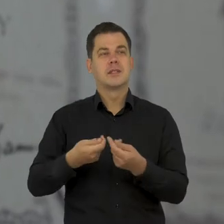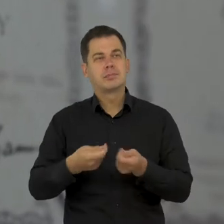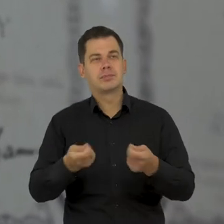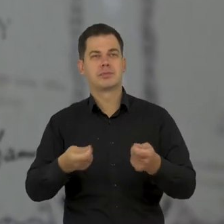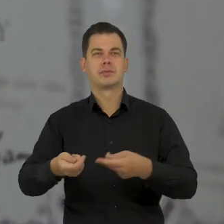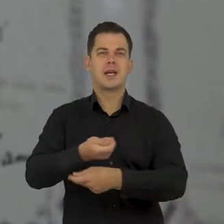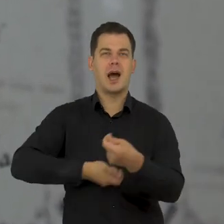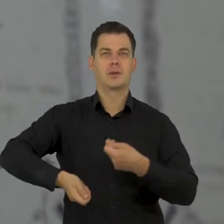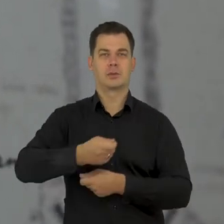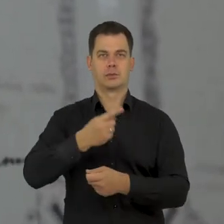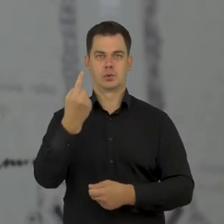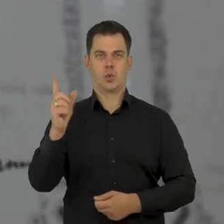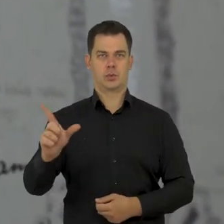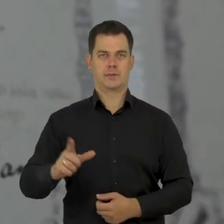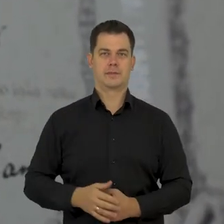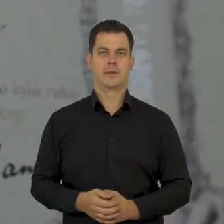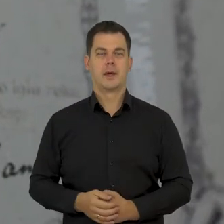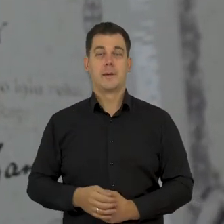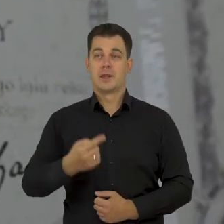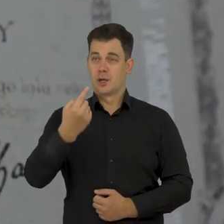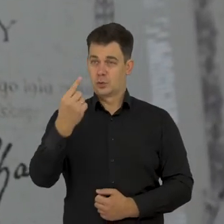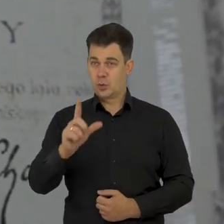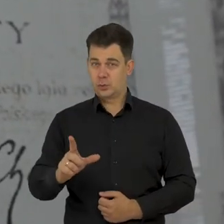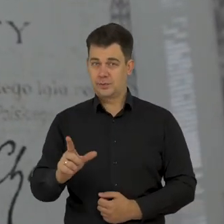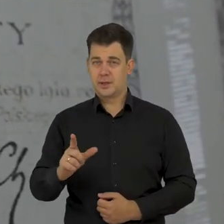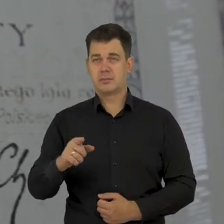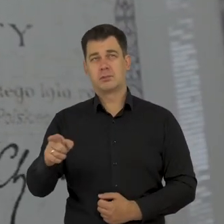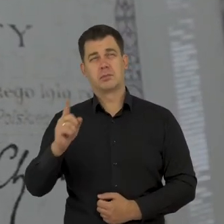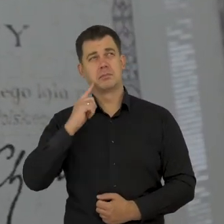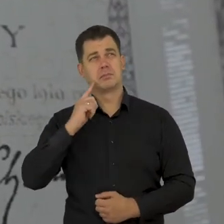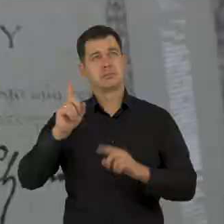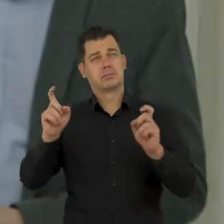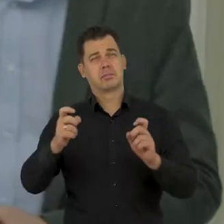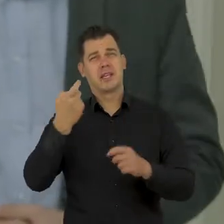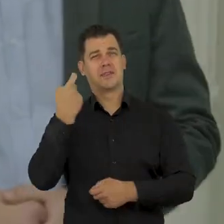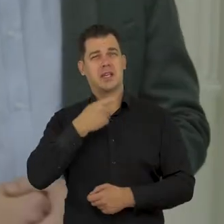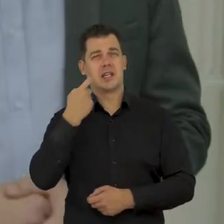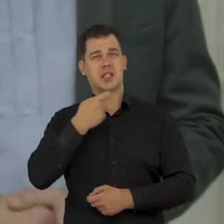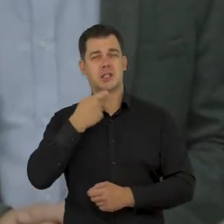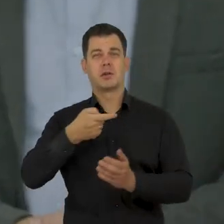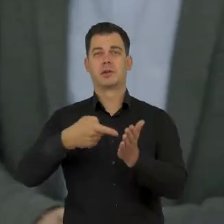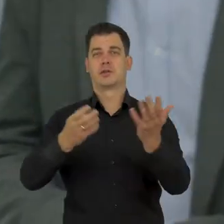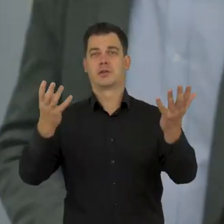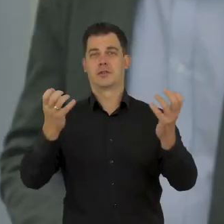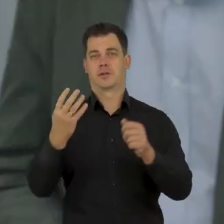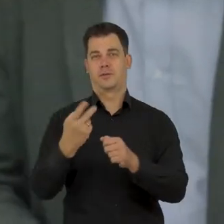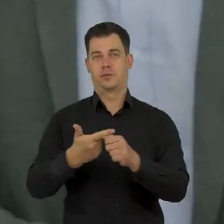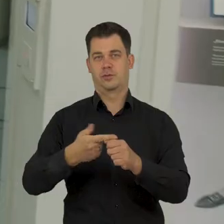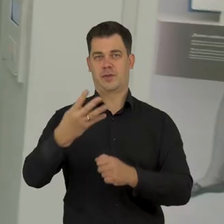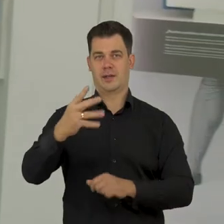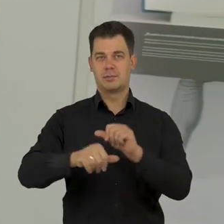tak naprawdę ostatecznie w obiegu pojawił się złoty? I dlaczego akurat złoty? Doktor Leszczyńska. Złoty wszedł do obiegu w kwietniu